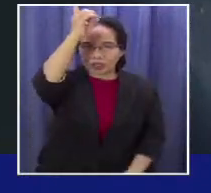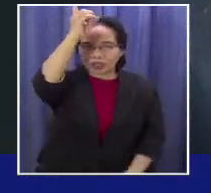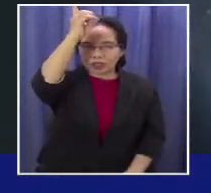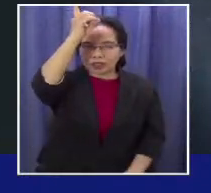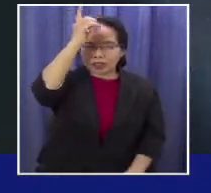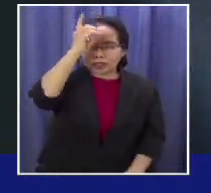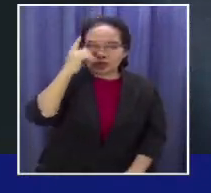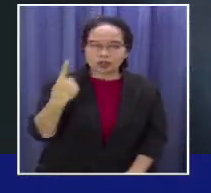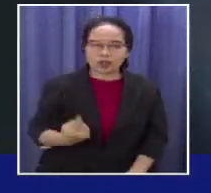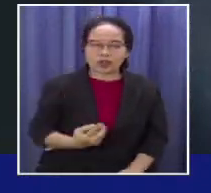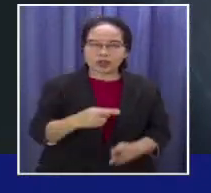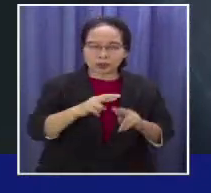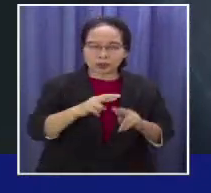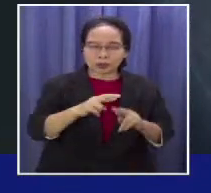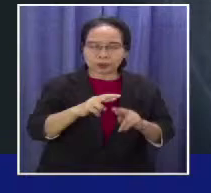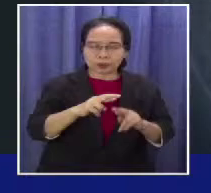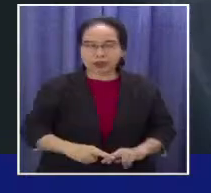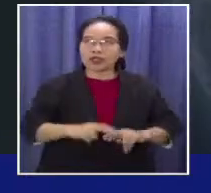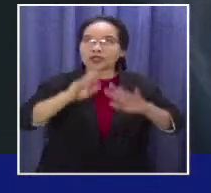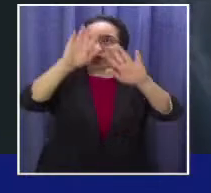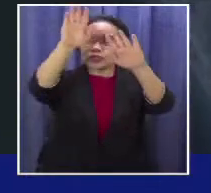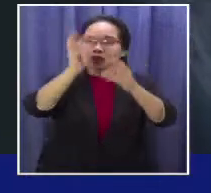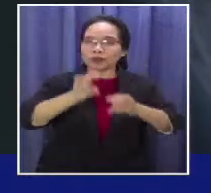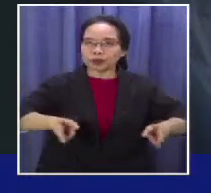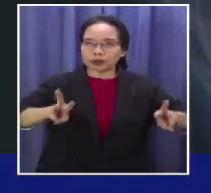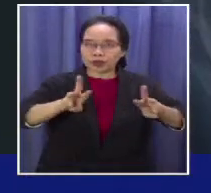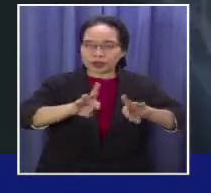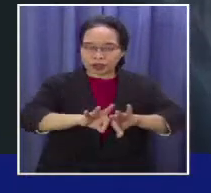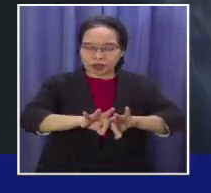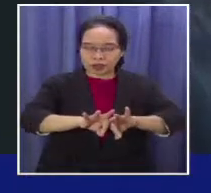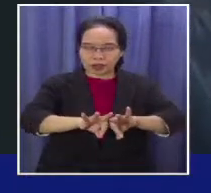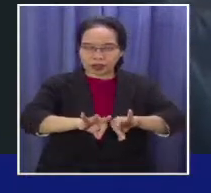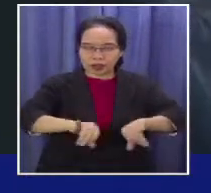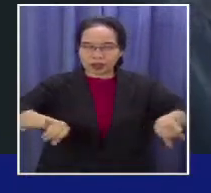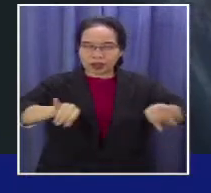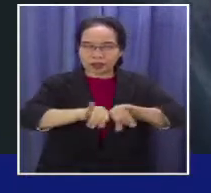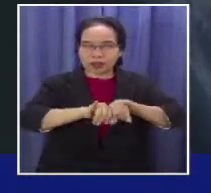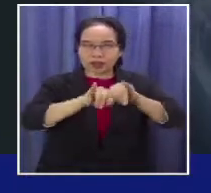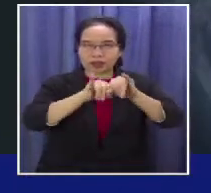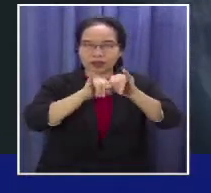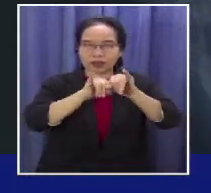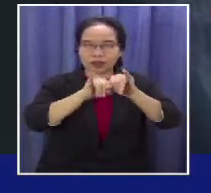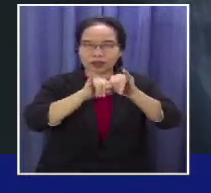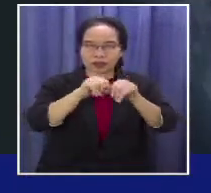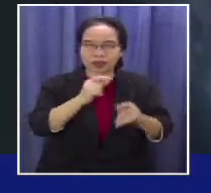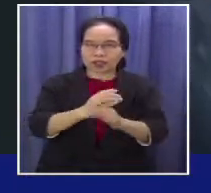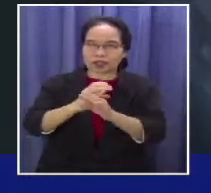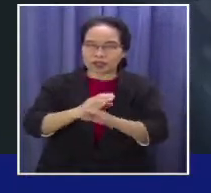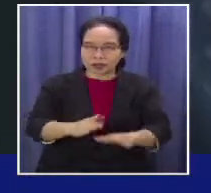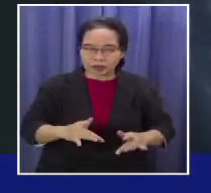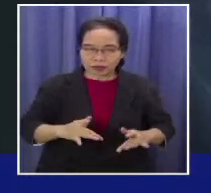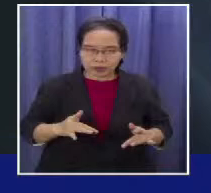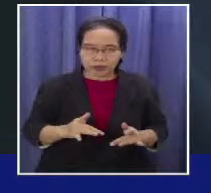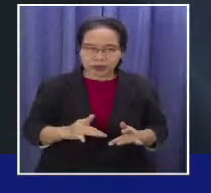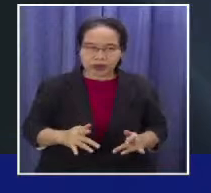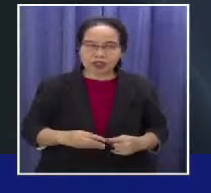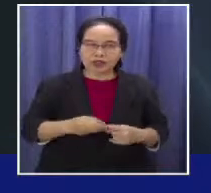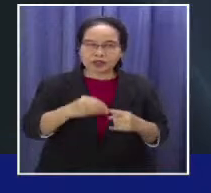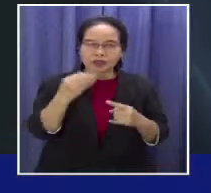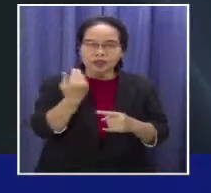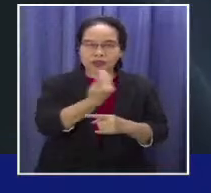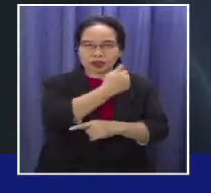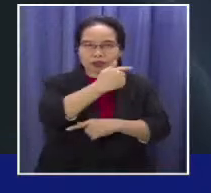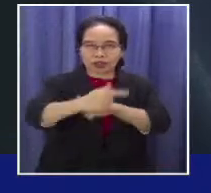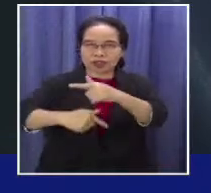abra yɛde sua yi ba na wie ye mrete wa mu no wo nsɛm na ye ya yenkwa na ye ne